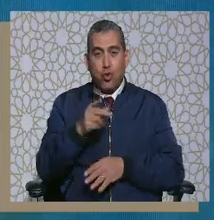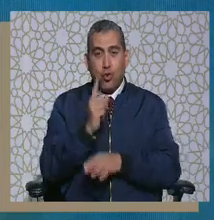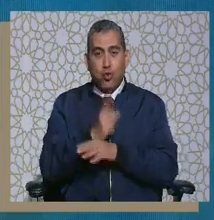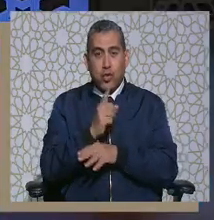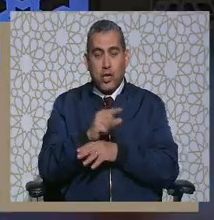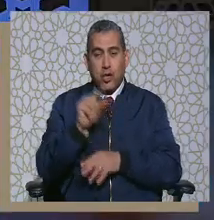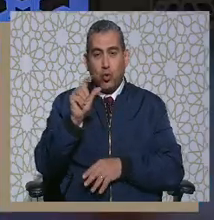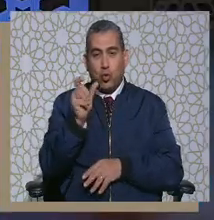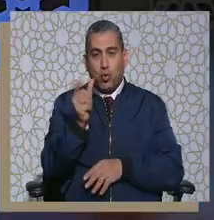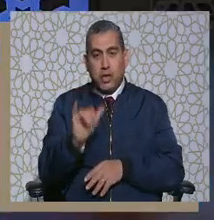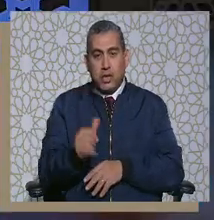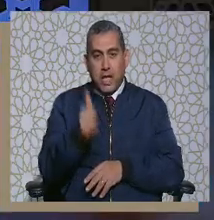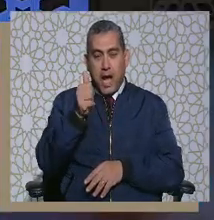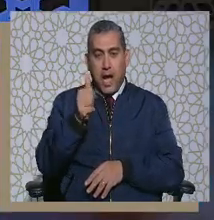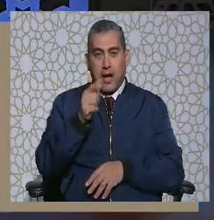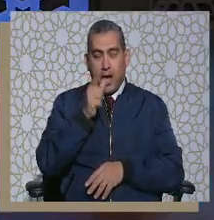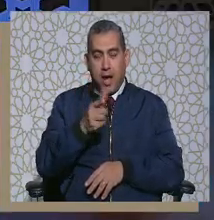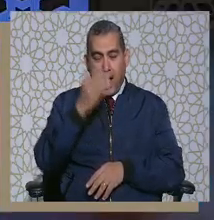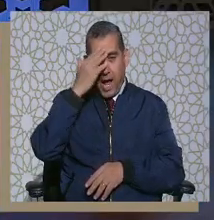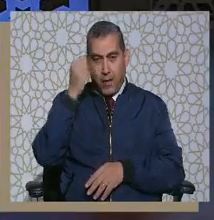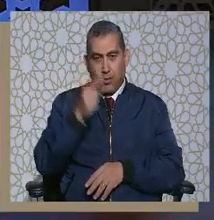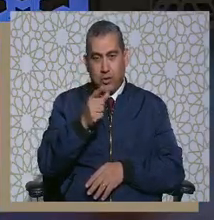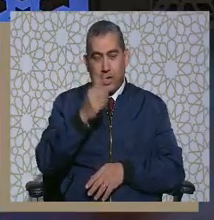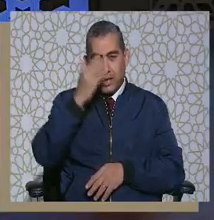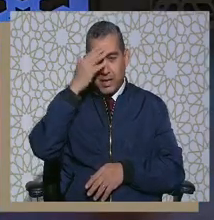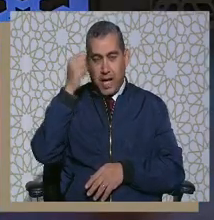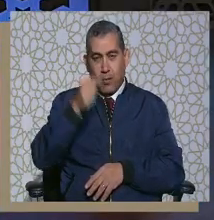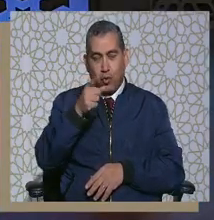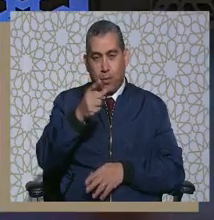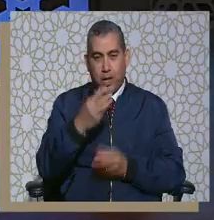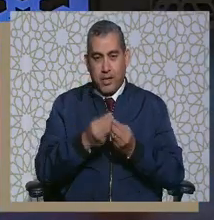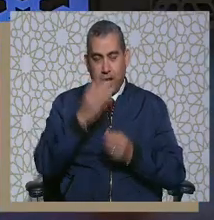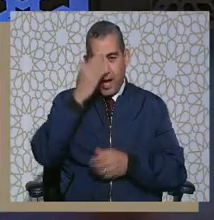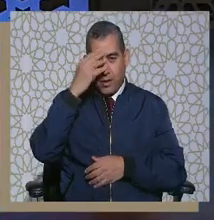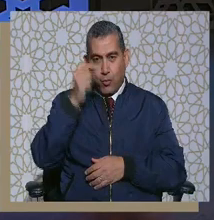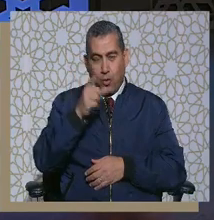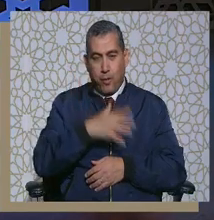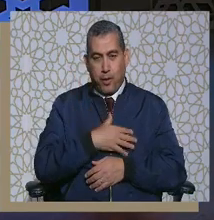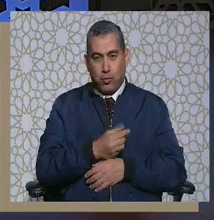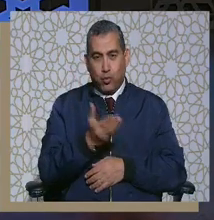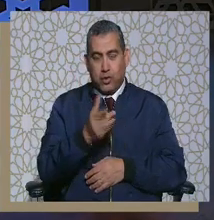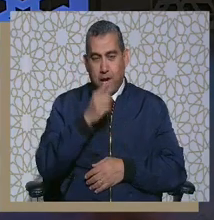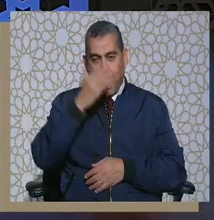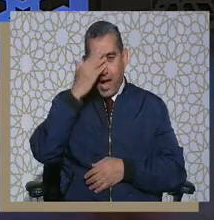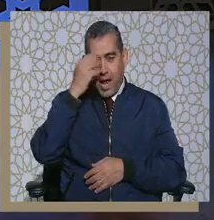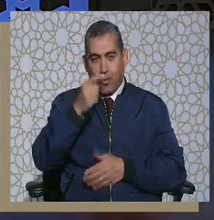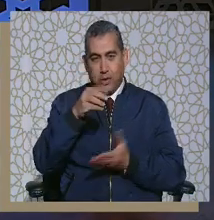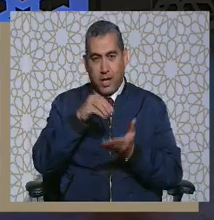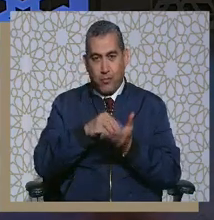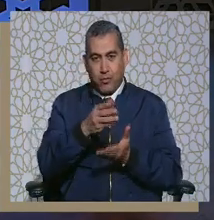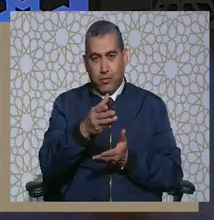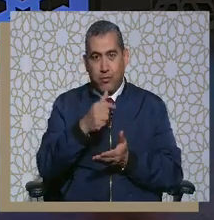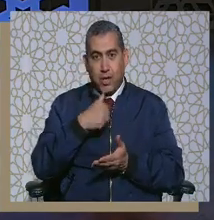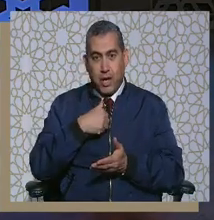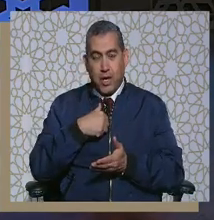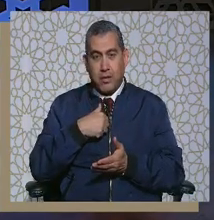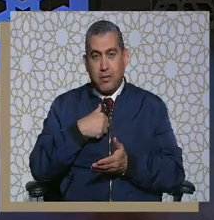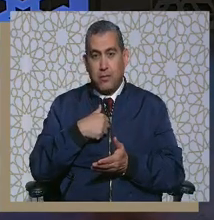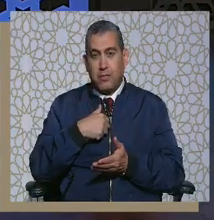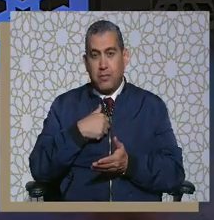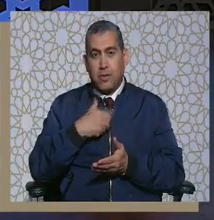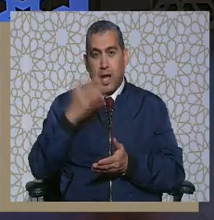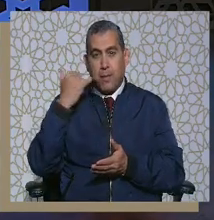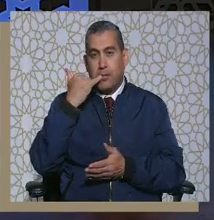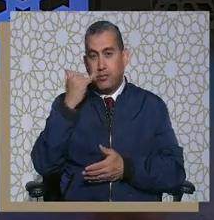دنيا استاذه دنيا السلام عليكم وعليكم السلام ورحمه الله وبركاته اهلا وسهلا انا دنيا اللي كلمت حضرتك